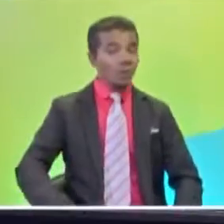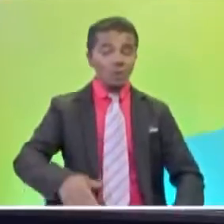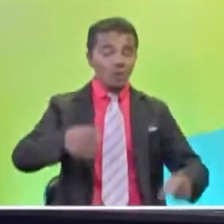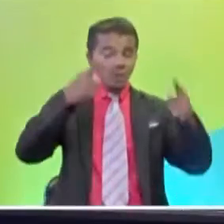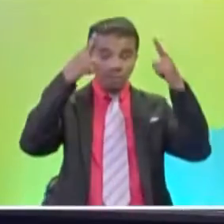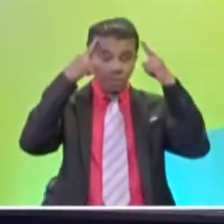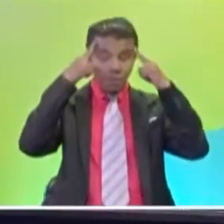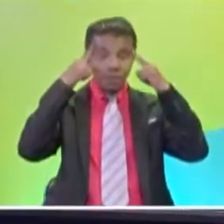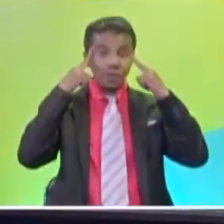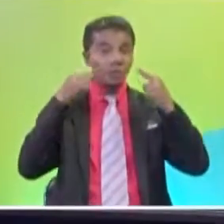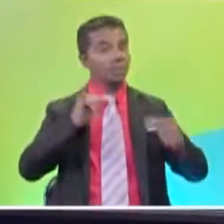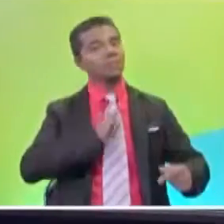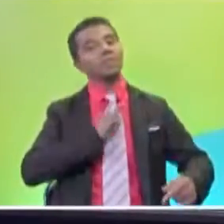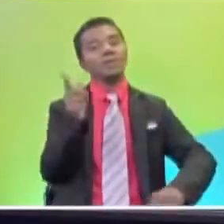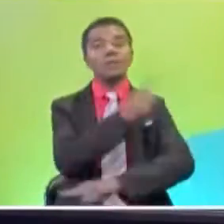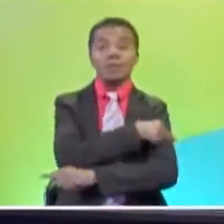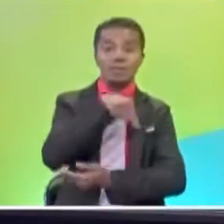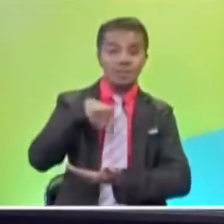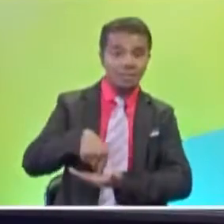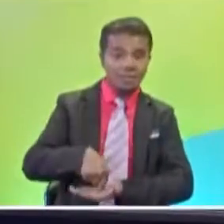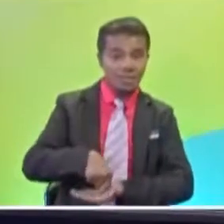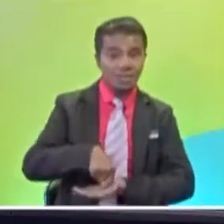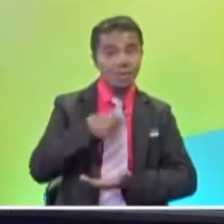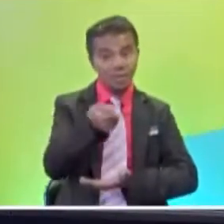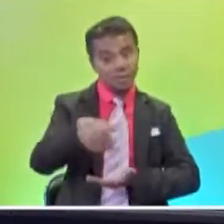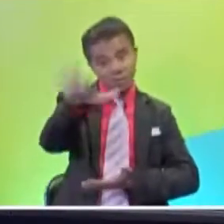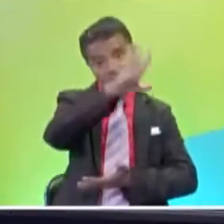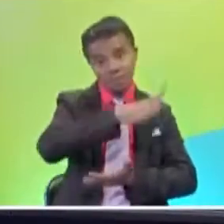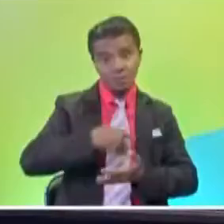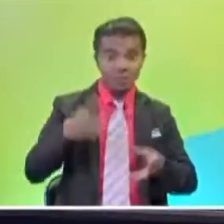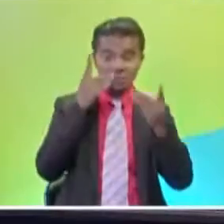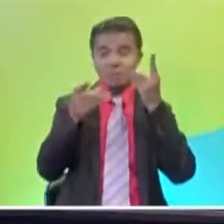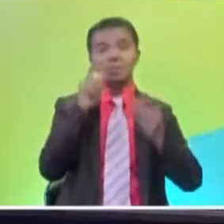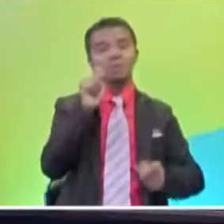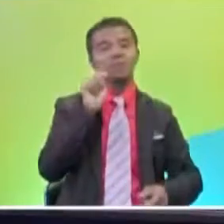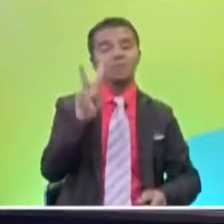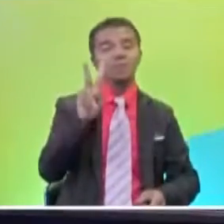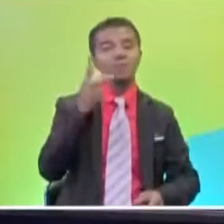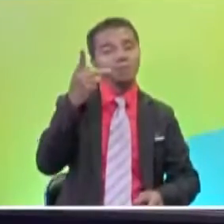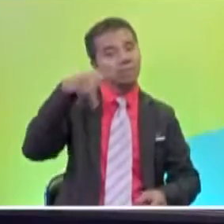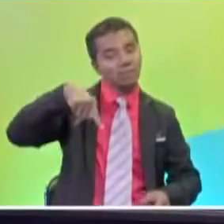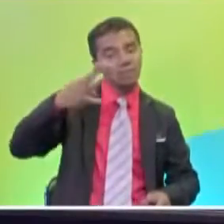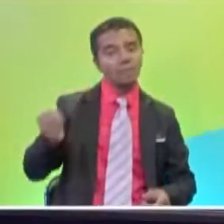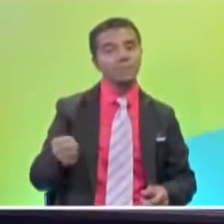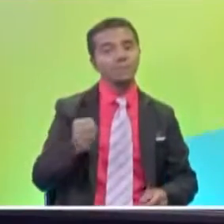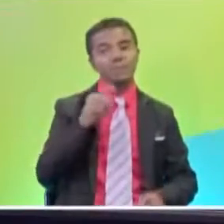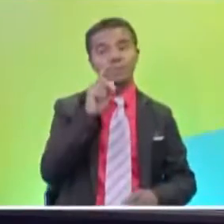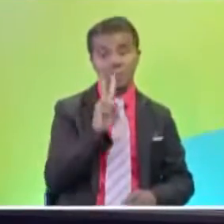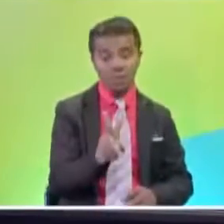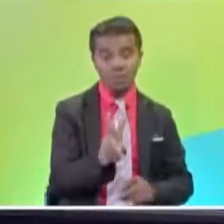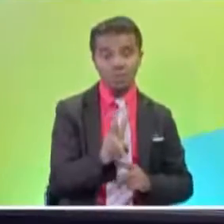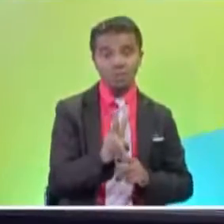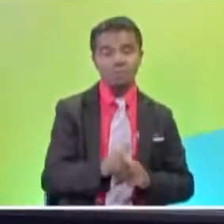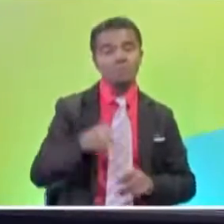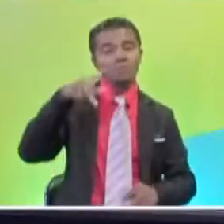Berpeluh-peluh saya hari ini. Ha. Anda semua sedang menonton Dek TV KPM dalam slot tahap 2. Sama-sama kita sedang belajar